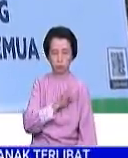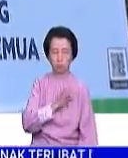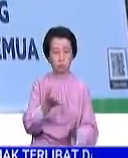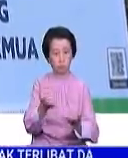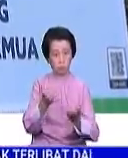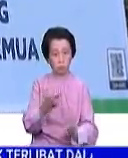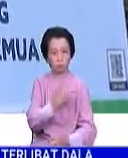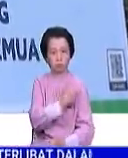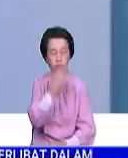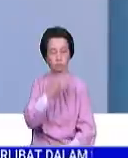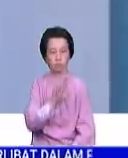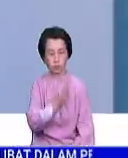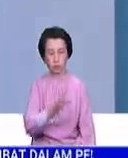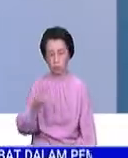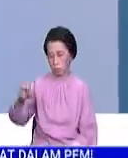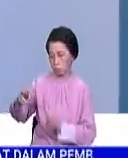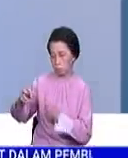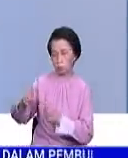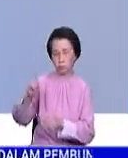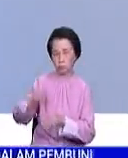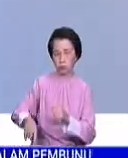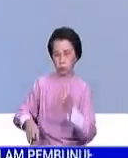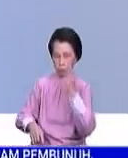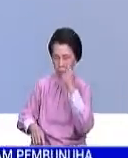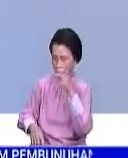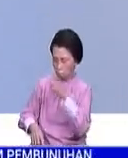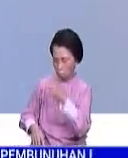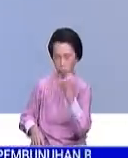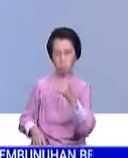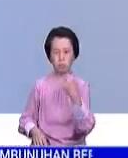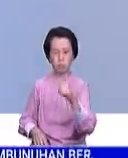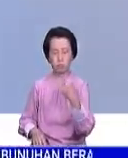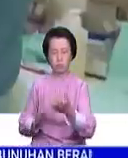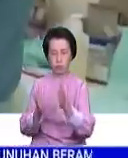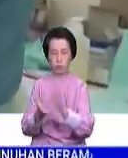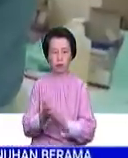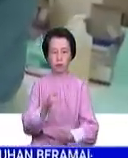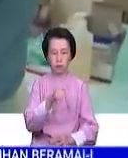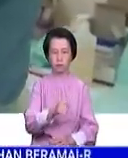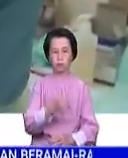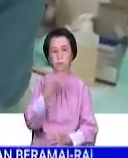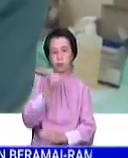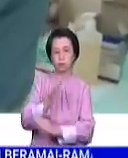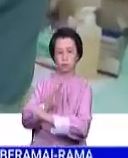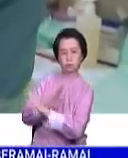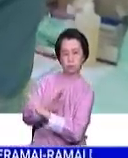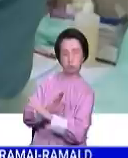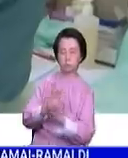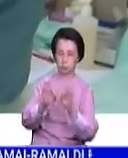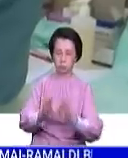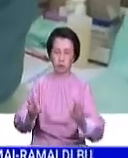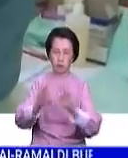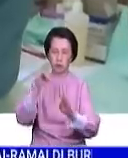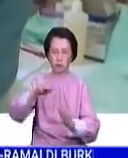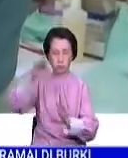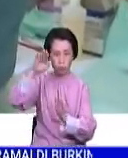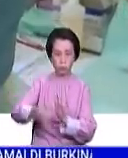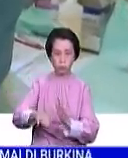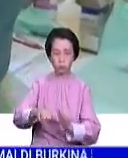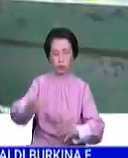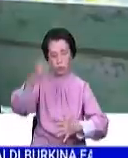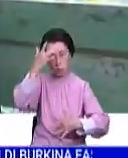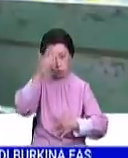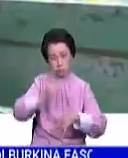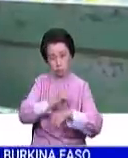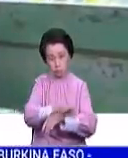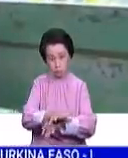vaksin dan baginya virus ini tidak mampu dilihat dengan mata kasar. Justru langkah pencegahan penting bagi mengurangkan kesan